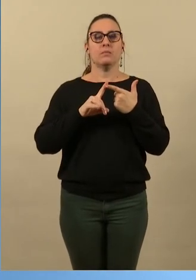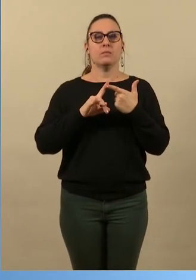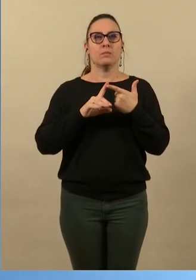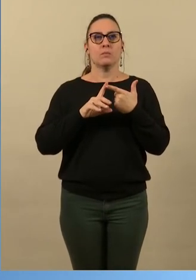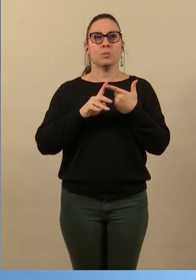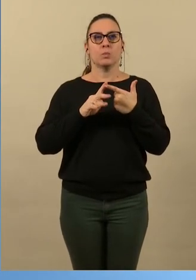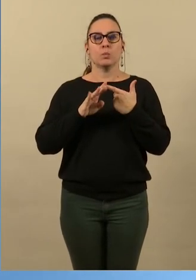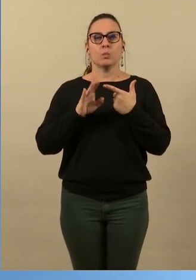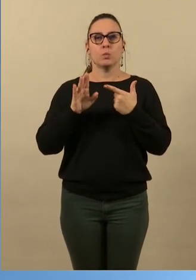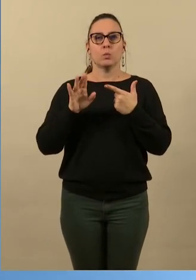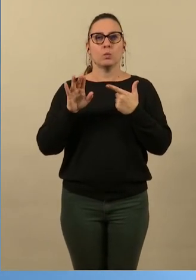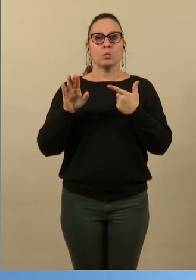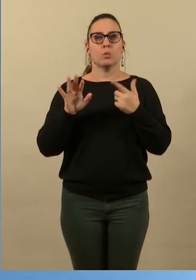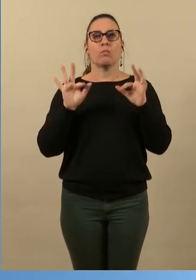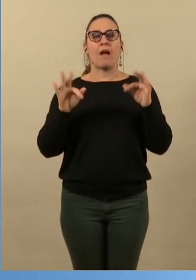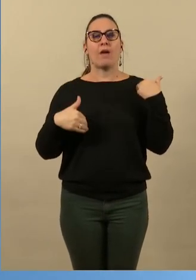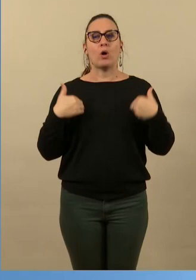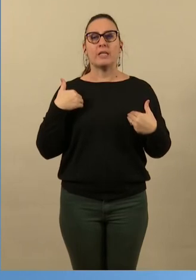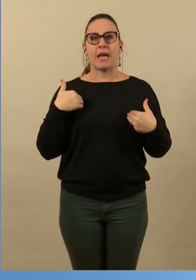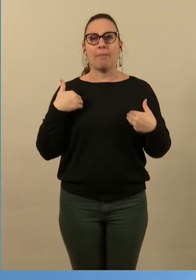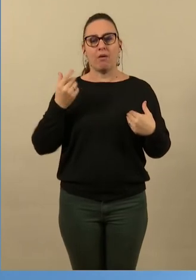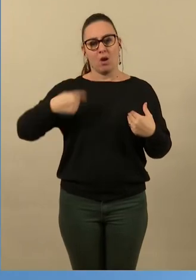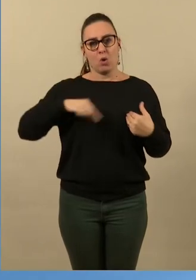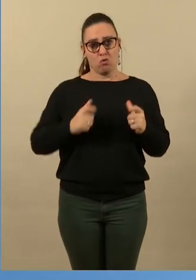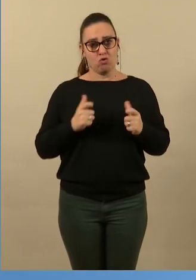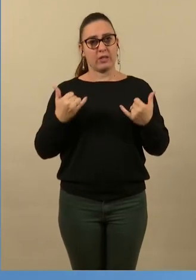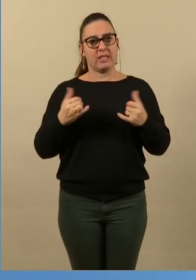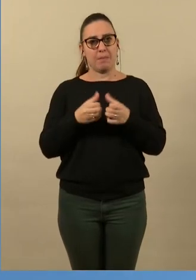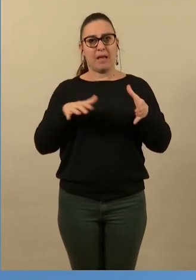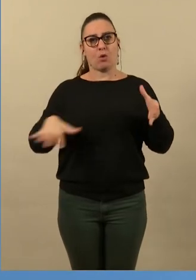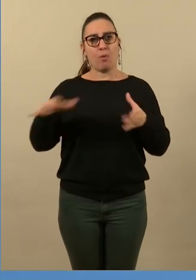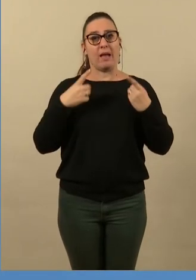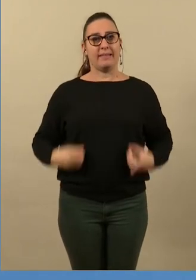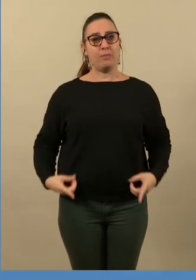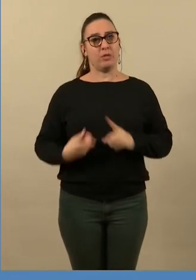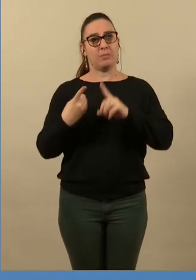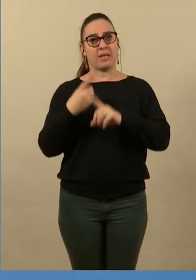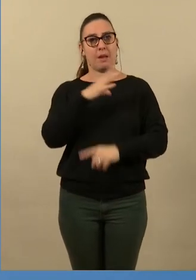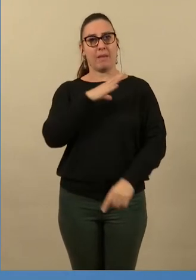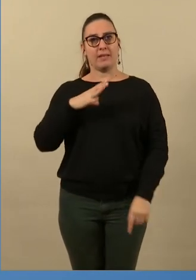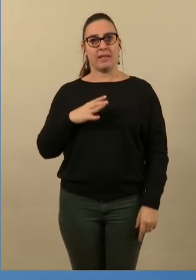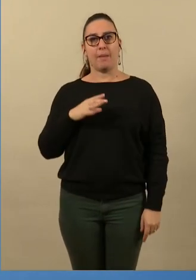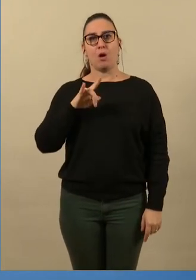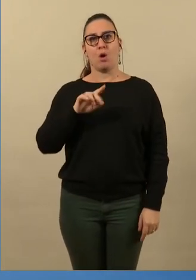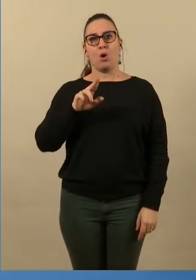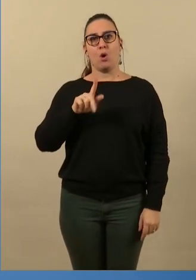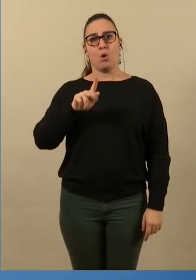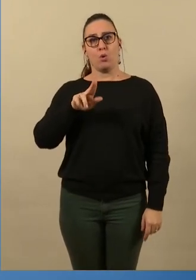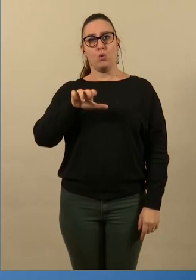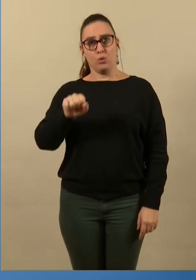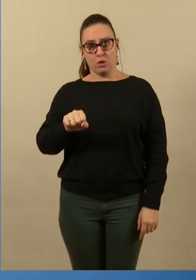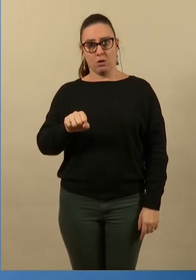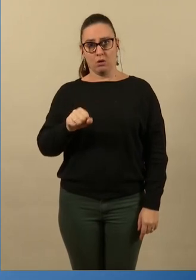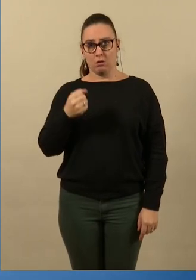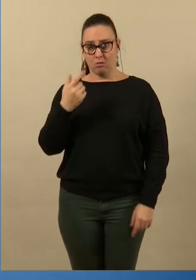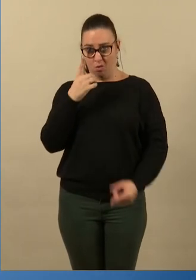euh sur la question du handicap nous avons la chance d'avoir dans la métropole une députée spécialiste du sujet madame Servane HUG je vous recommande de